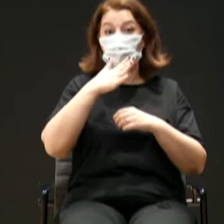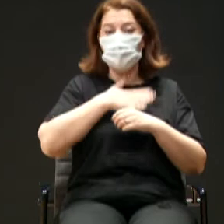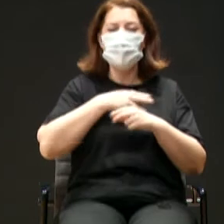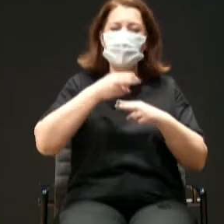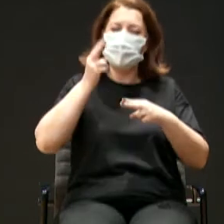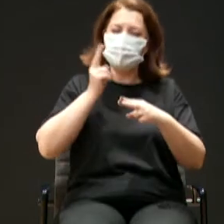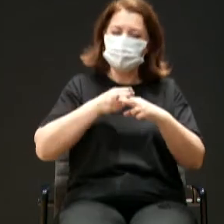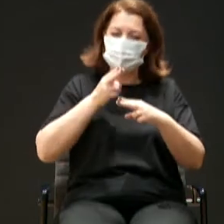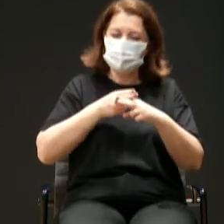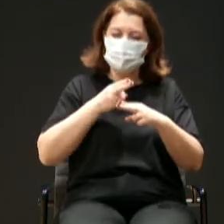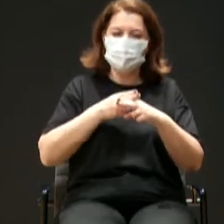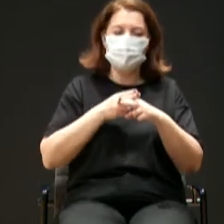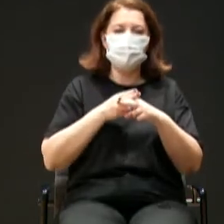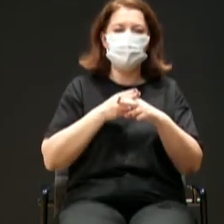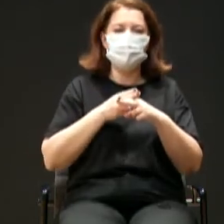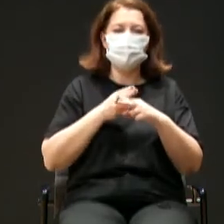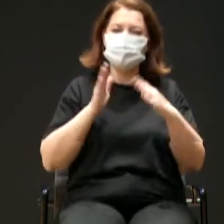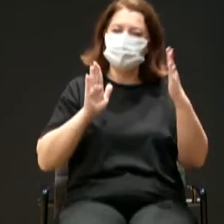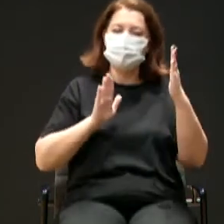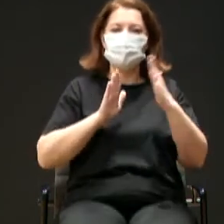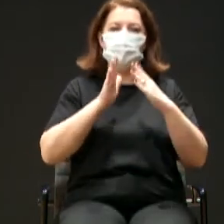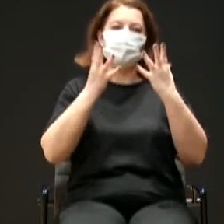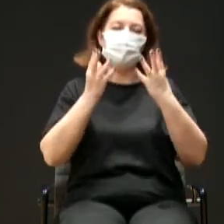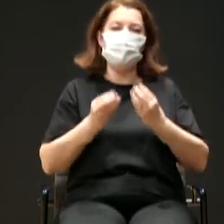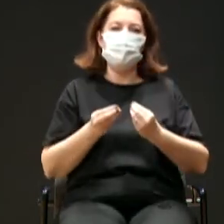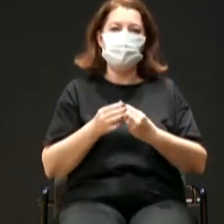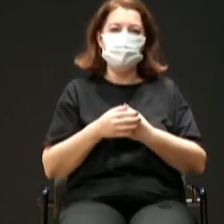derhal karşı çıkılmalı.